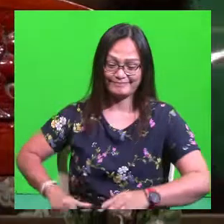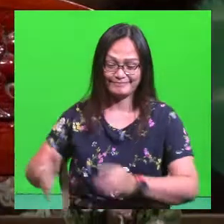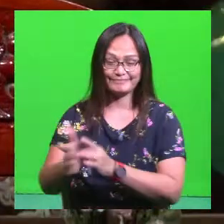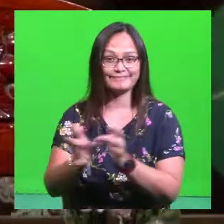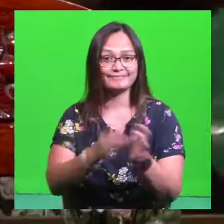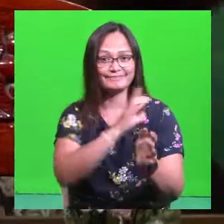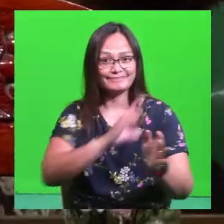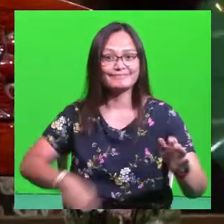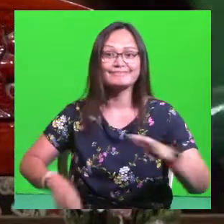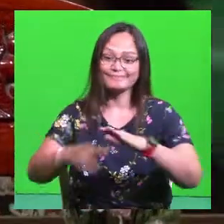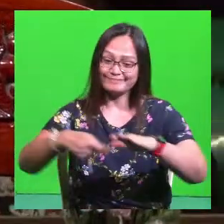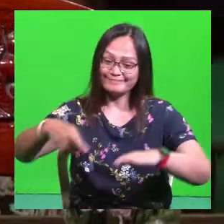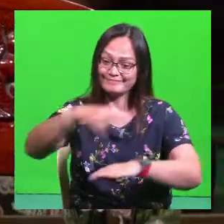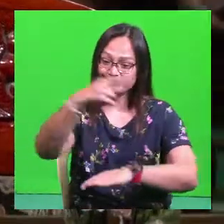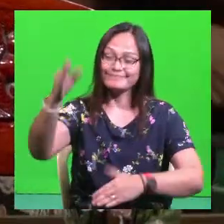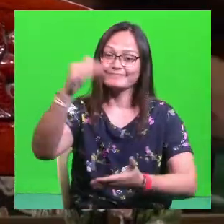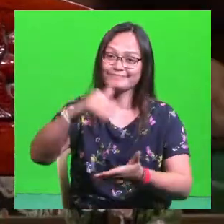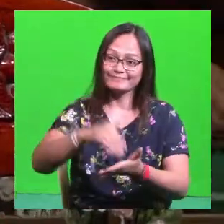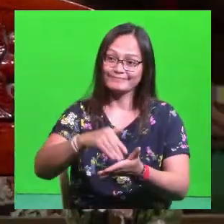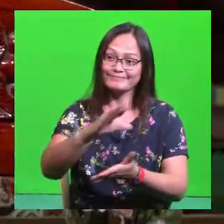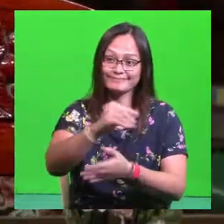they call this day Easter.